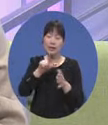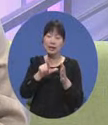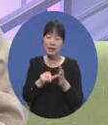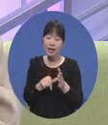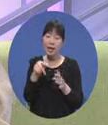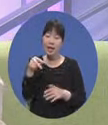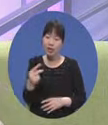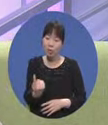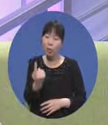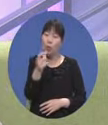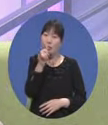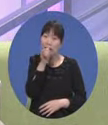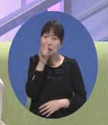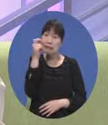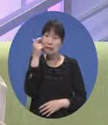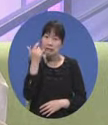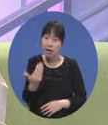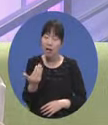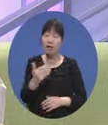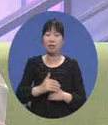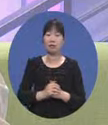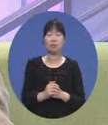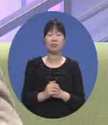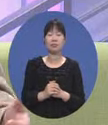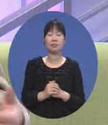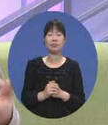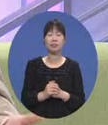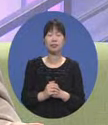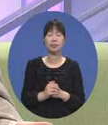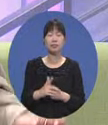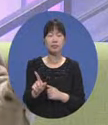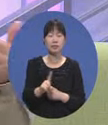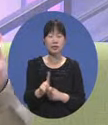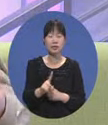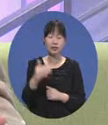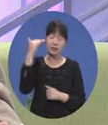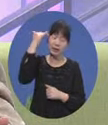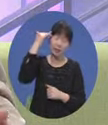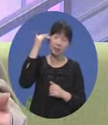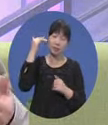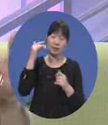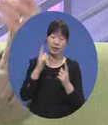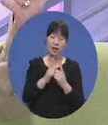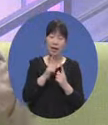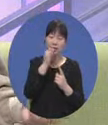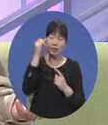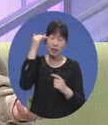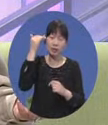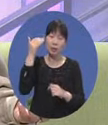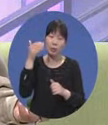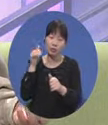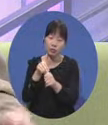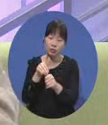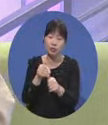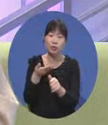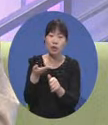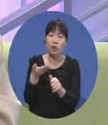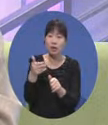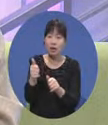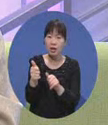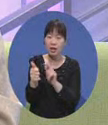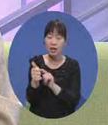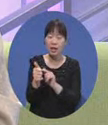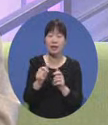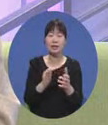때도 있니? 이렇게 얘기를 해요. 아, 너 화가 날 때도 있니? 예. 그래서 마치 괴롭힘을 받는 아이든 괴롭히는 아이든 네.